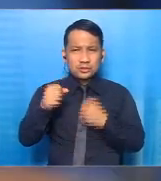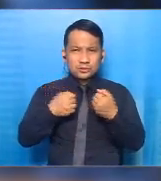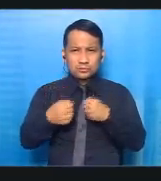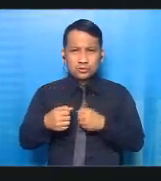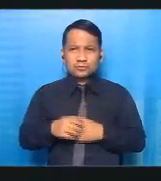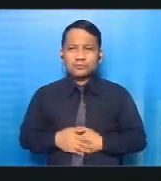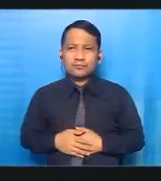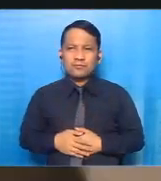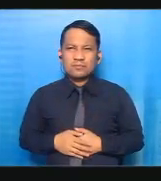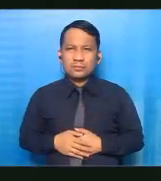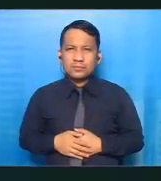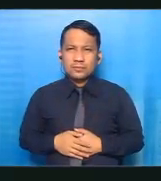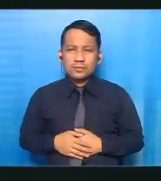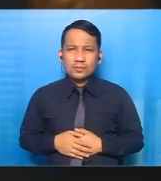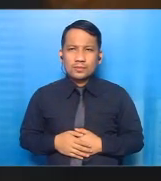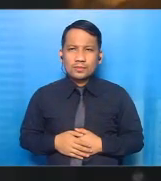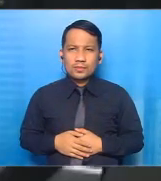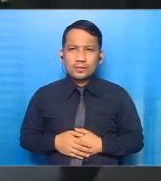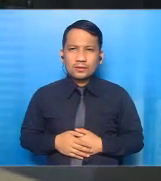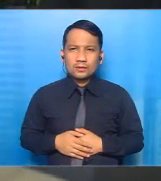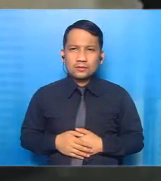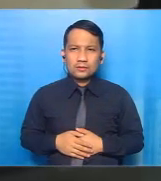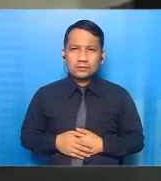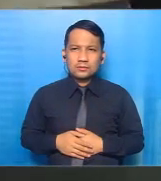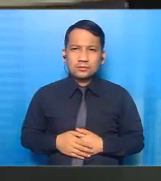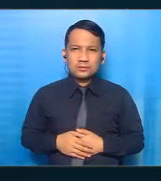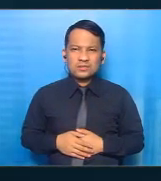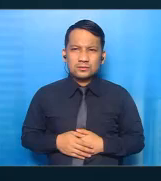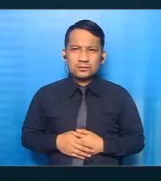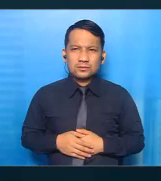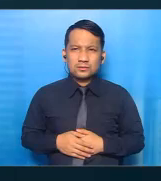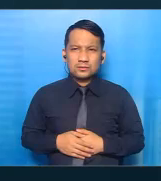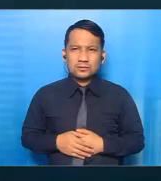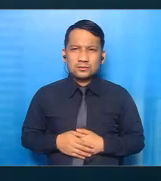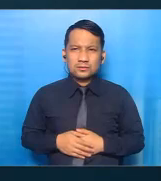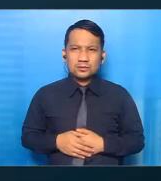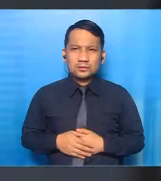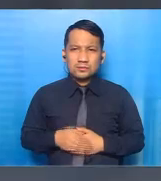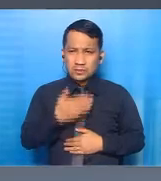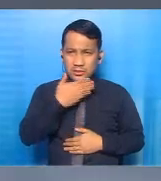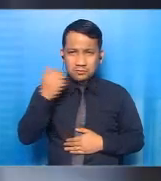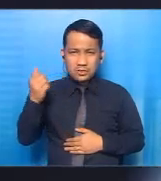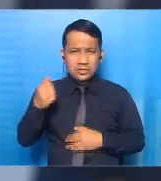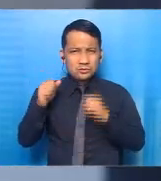Sports. Is this the toughest apprentice in history? May the best warrior win.